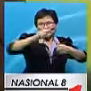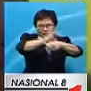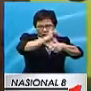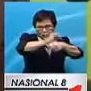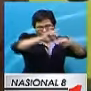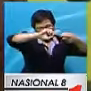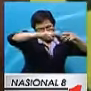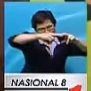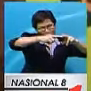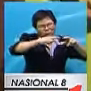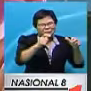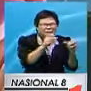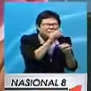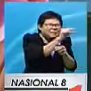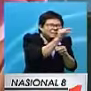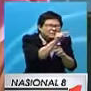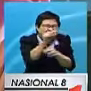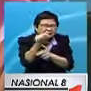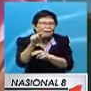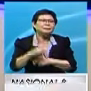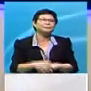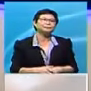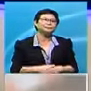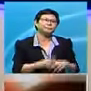kerja-kerja pembaikan kecil.